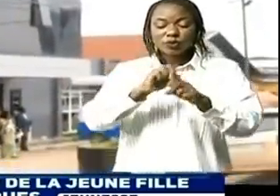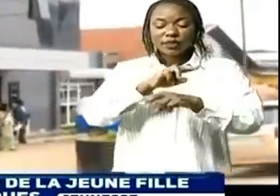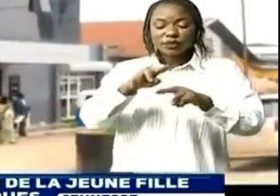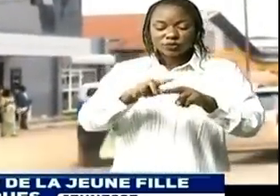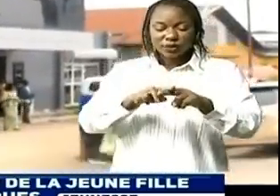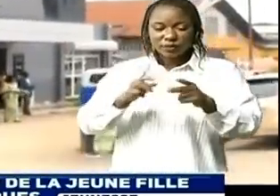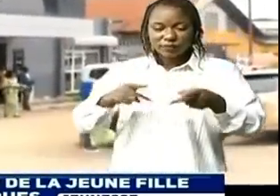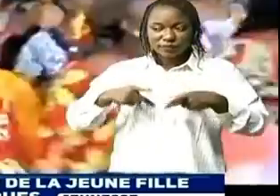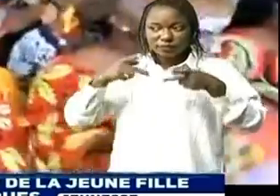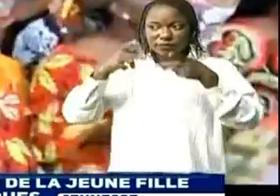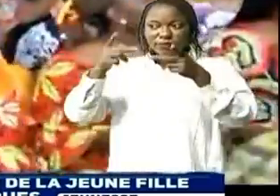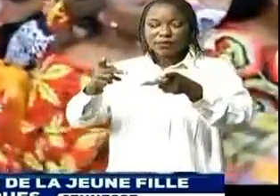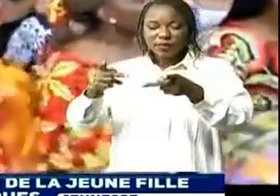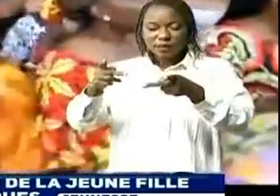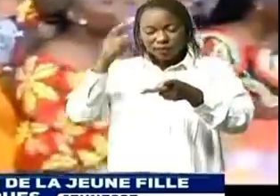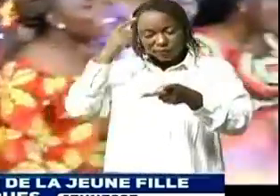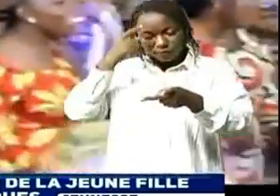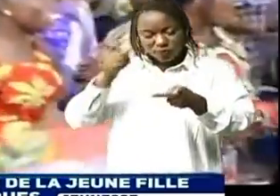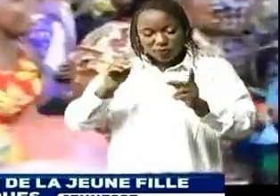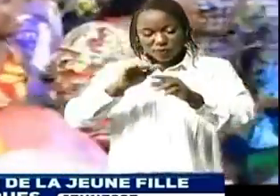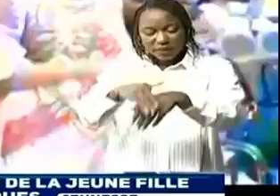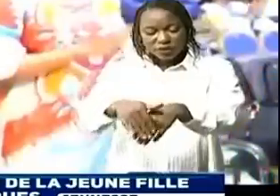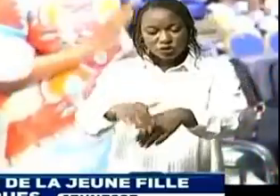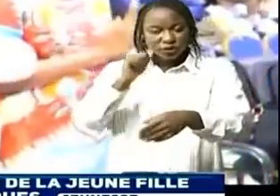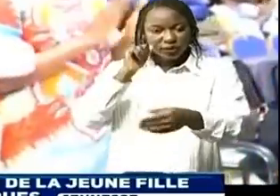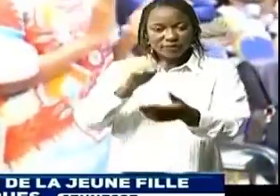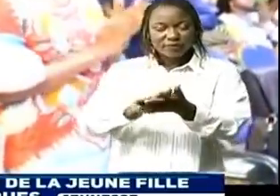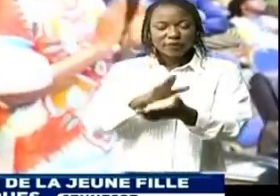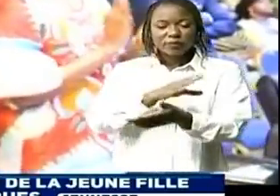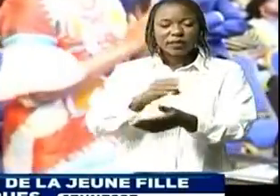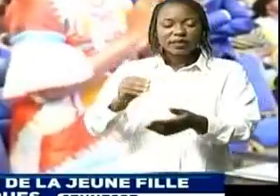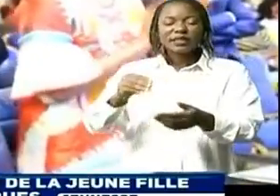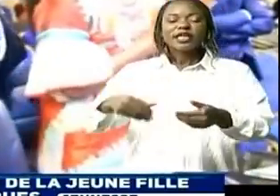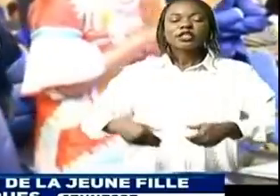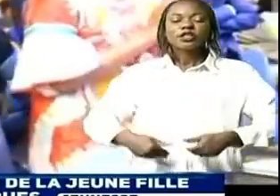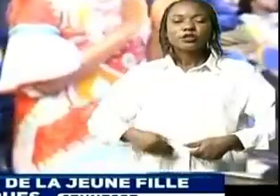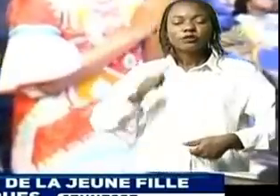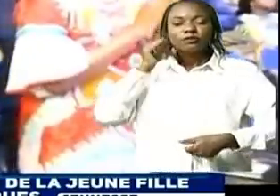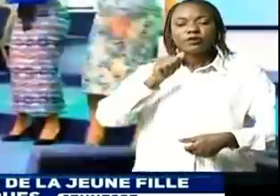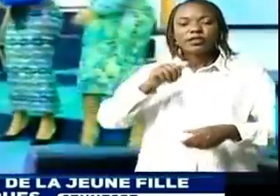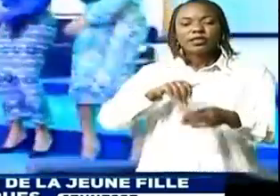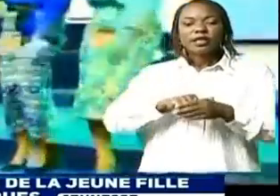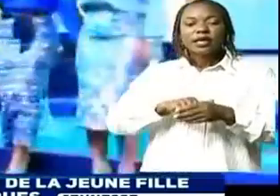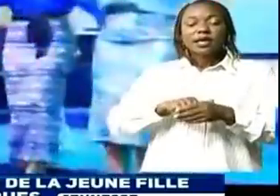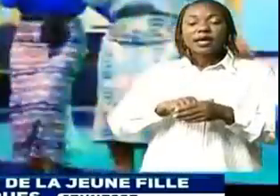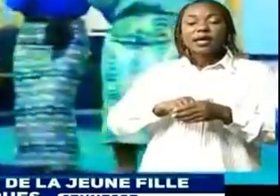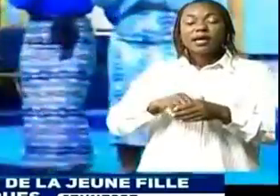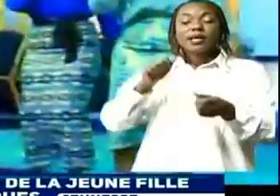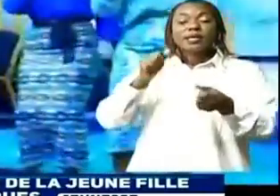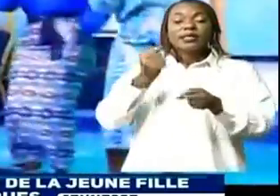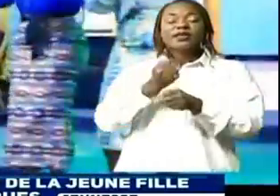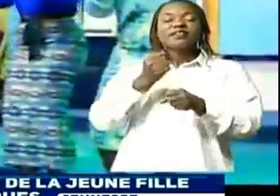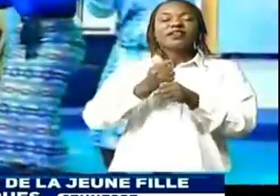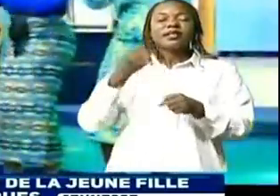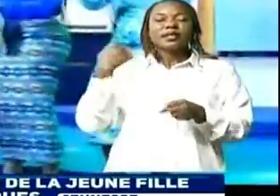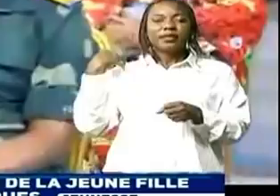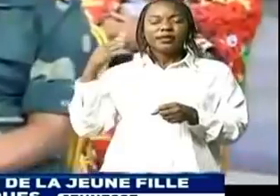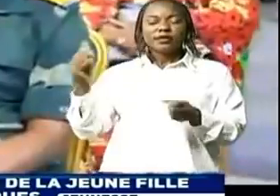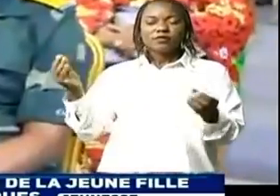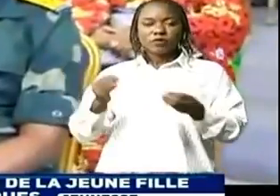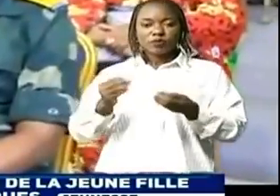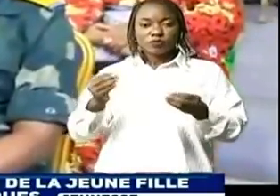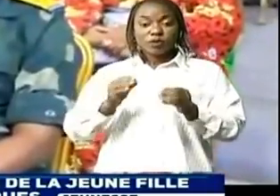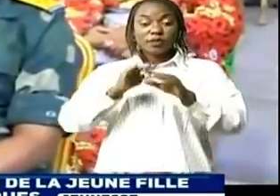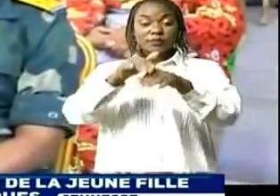plaidoyer pour une participation plus active des femmes, notamment de la jeune fille, dans la gestion de l'État. Selon lui, cette participation est un